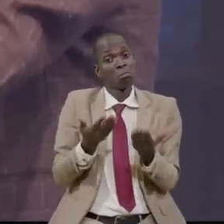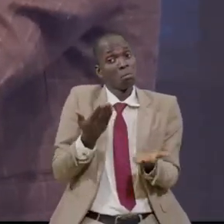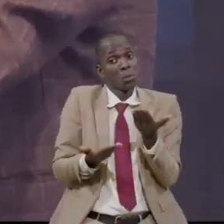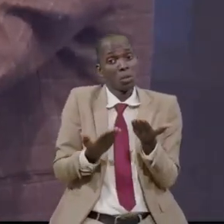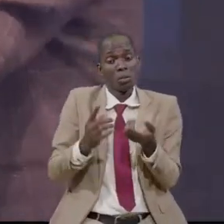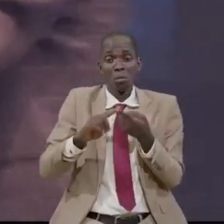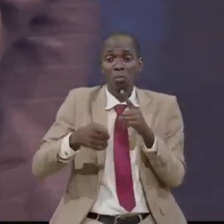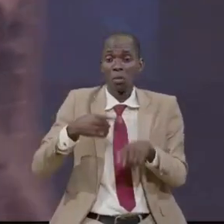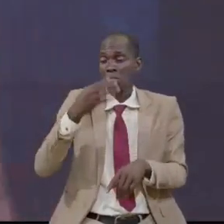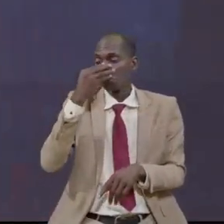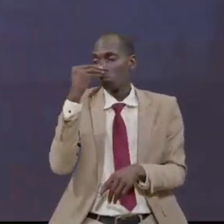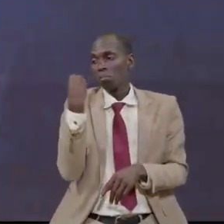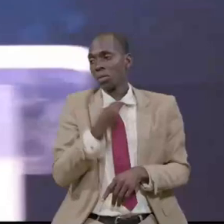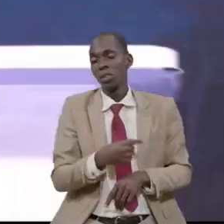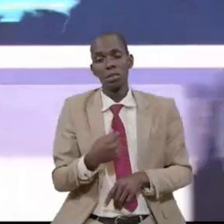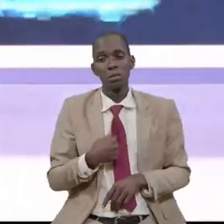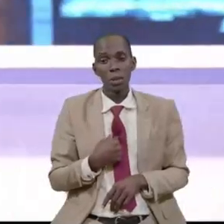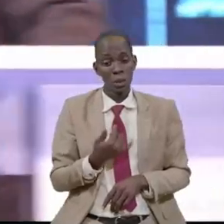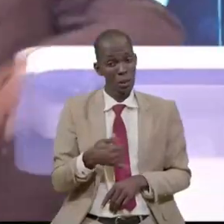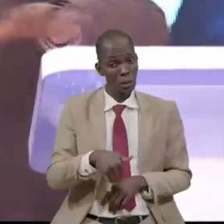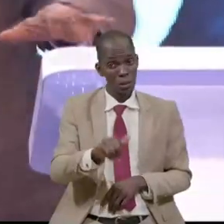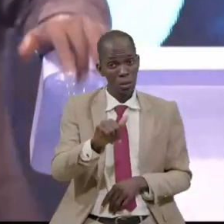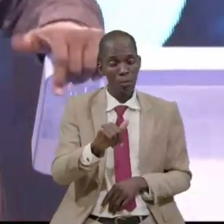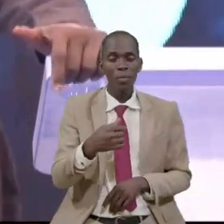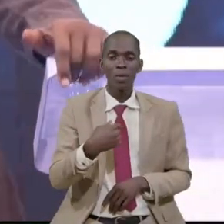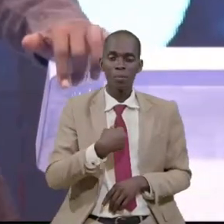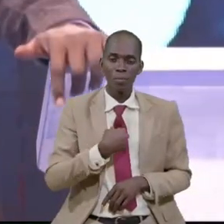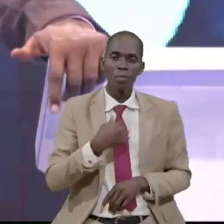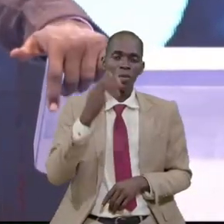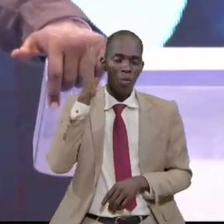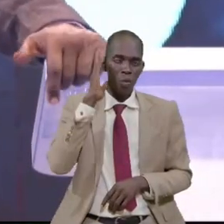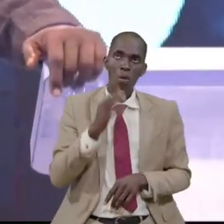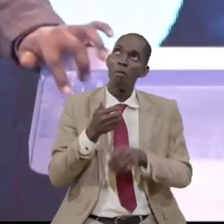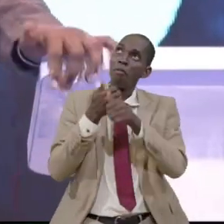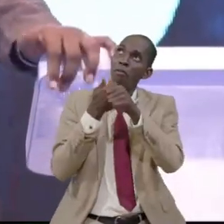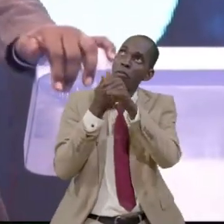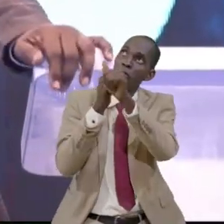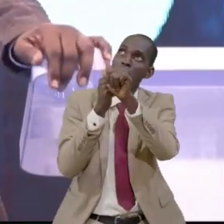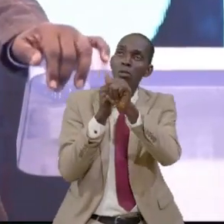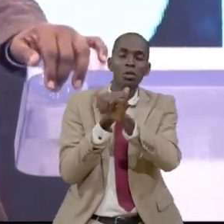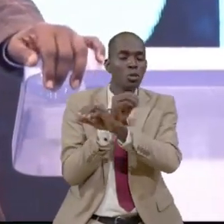Quoique les amis m'abandonnent, je vais toujours suivre.